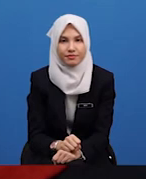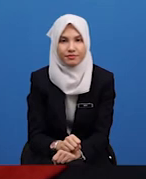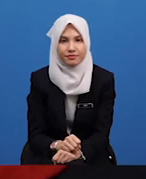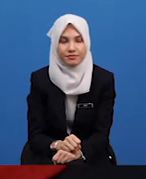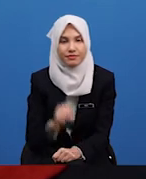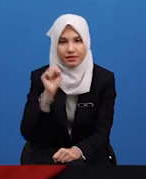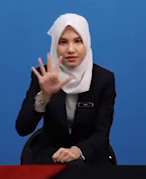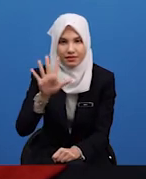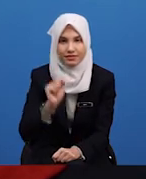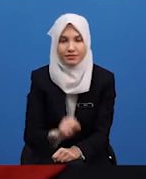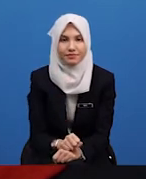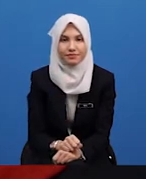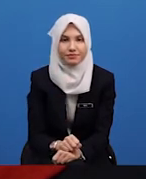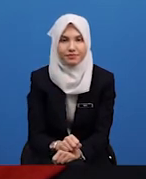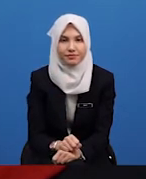Posisi kelima.